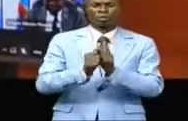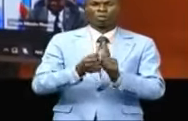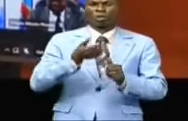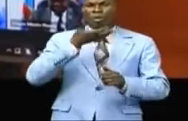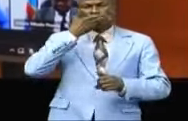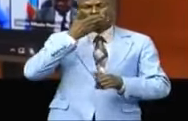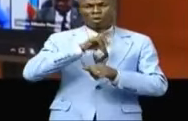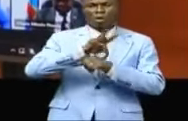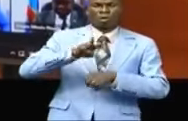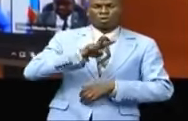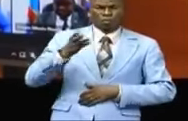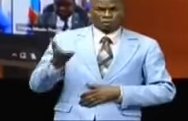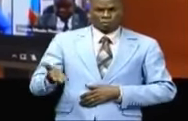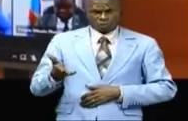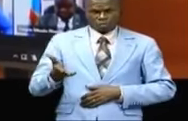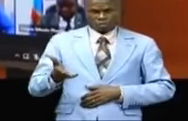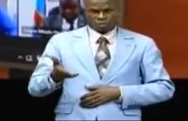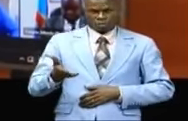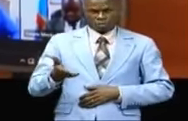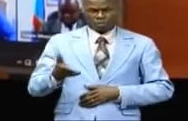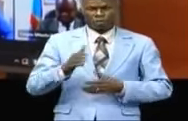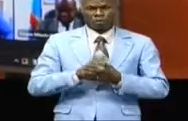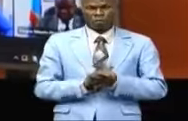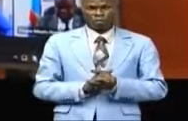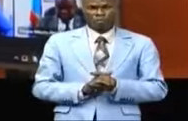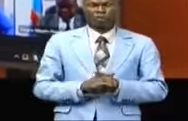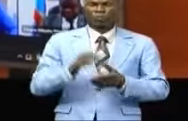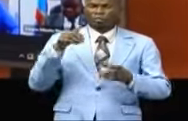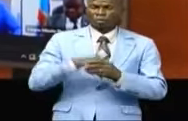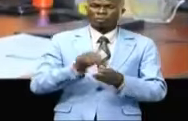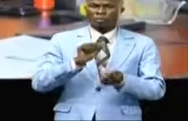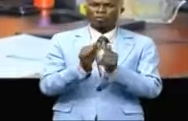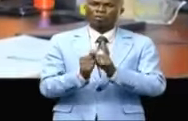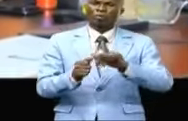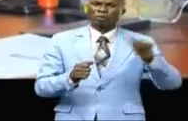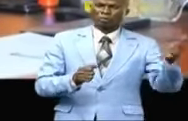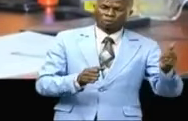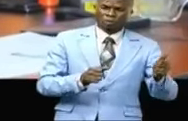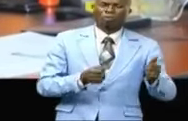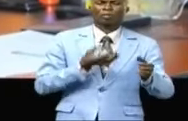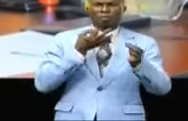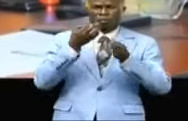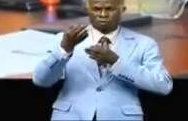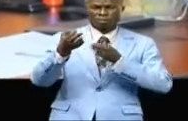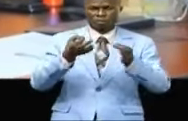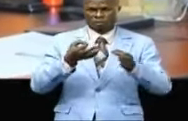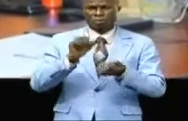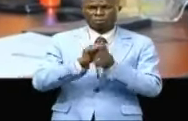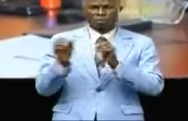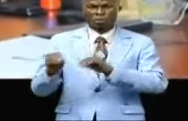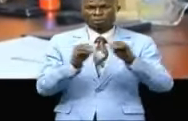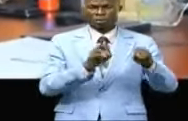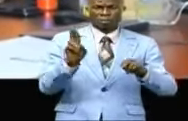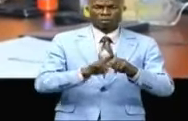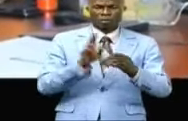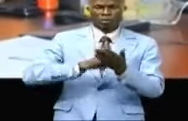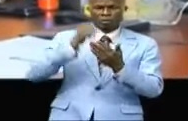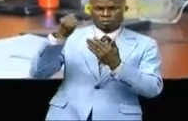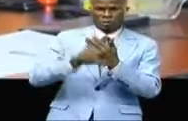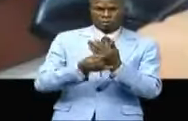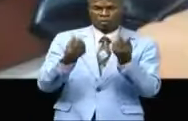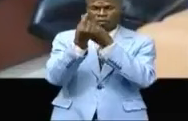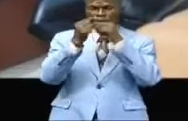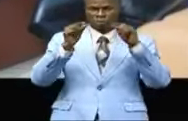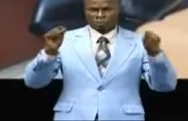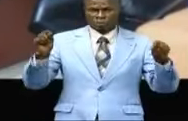à Covid-19. Sur un autre chapitre, il a fait le point sur la mise en œuvre du projet des gratuités